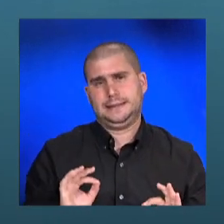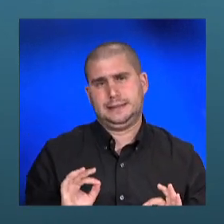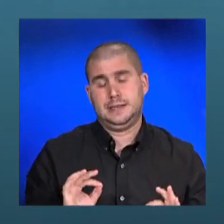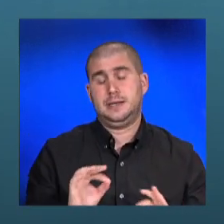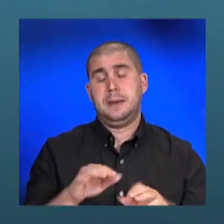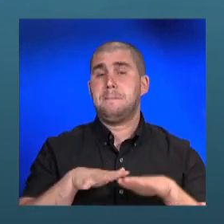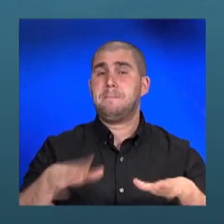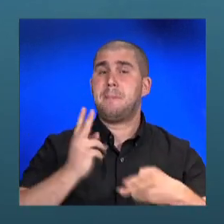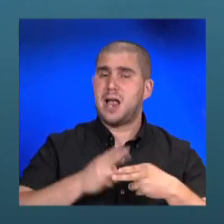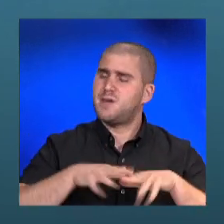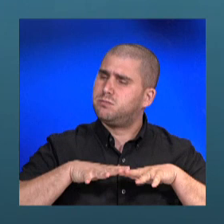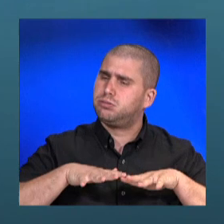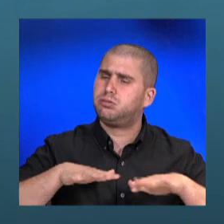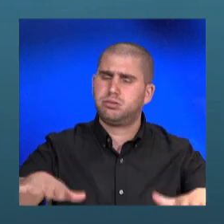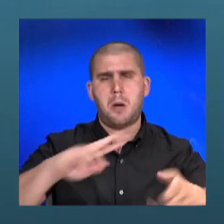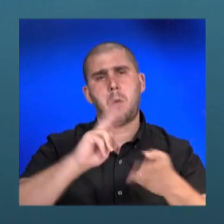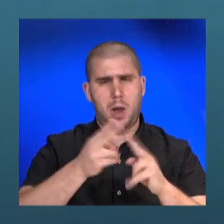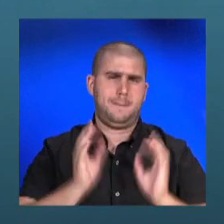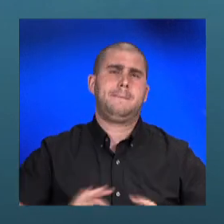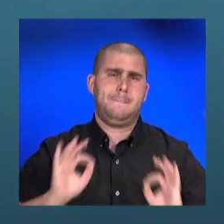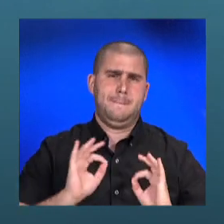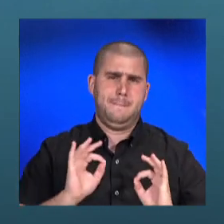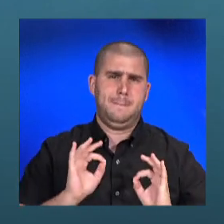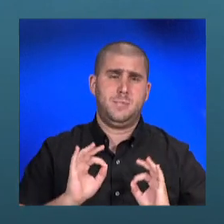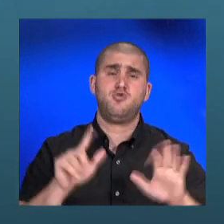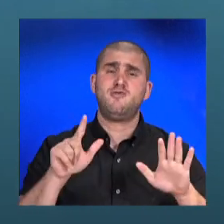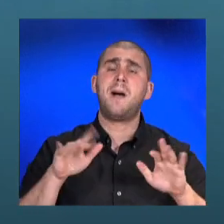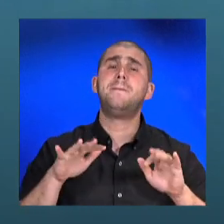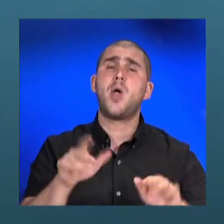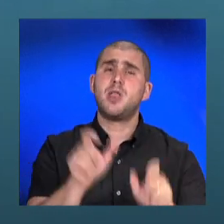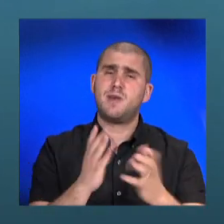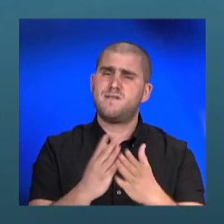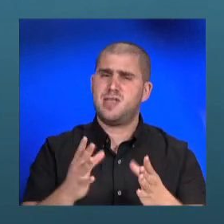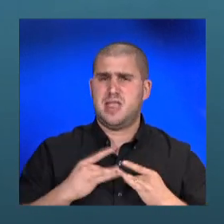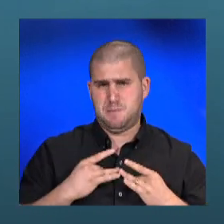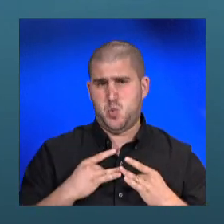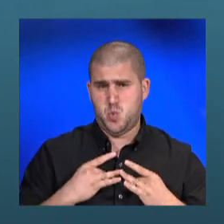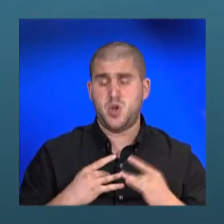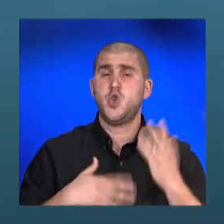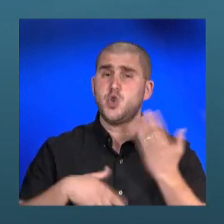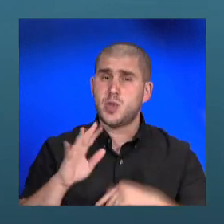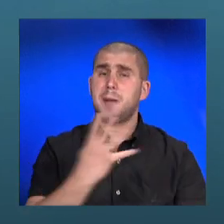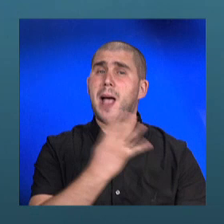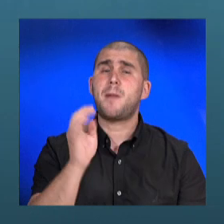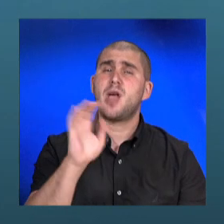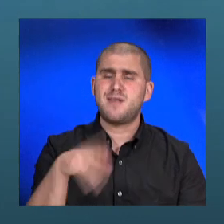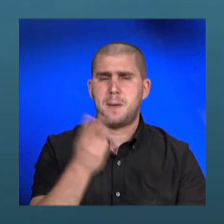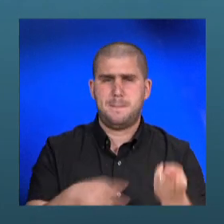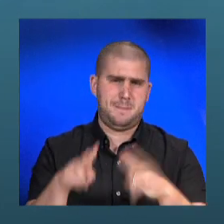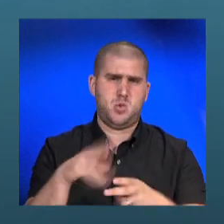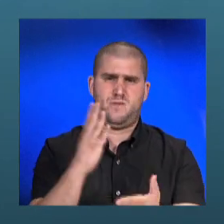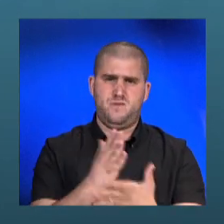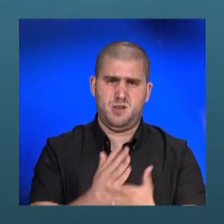משתוללת בעולם. 7 מיליון אנשים כבר נדבקו, למעלה מ-400,000 כבר מתו. יש